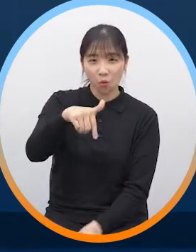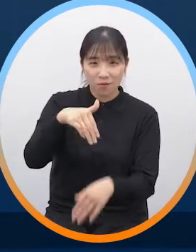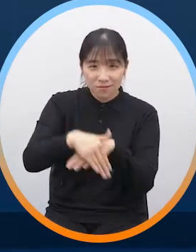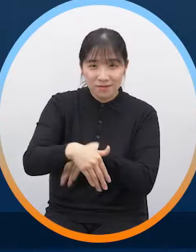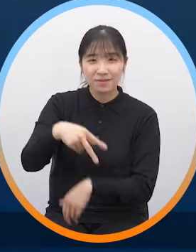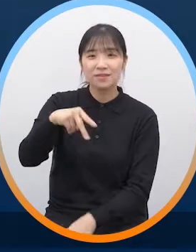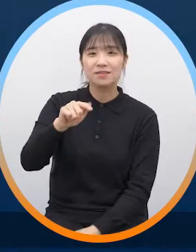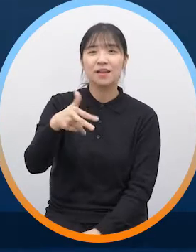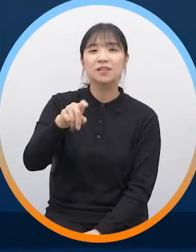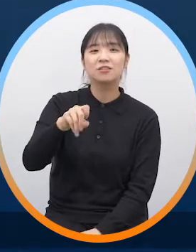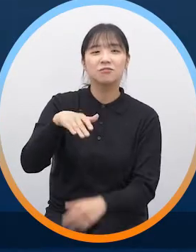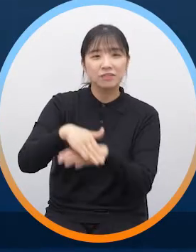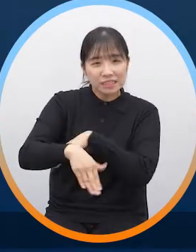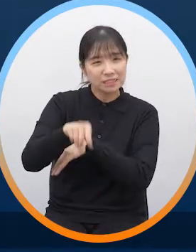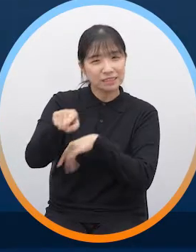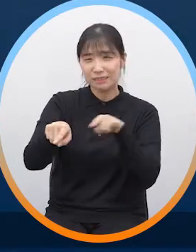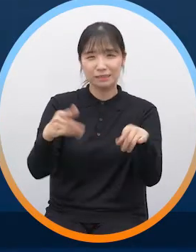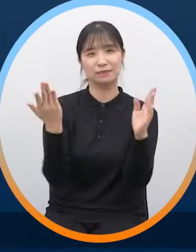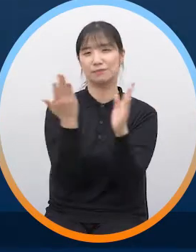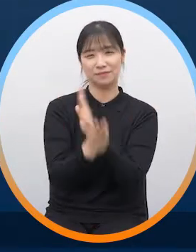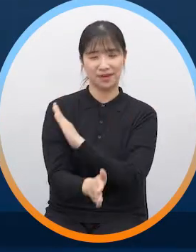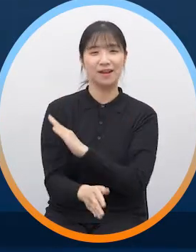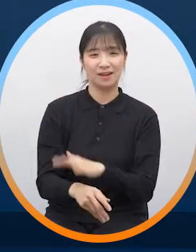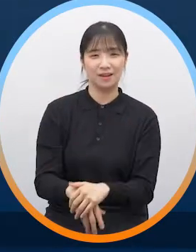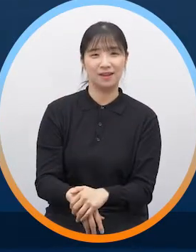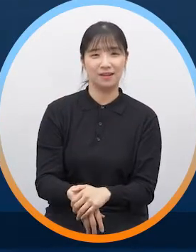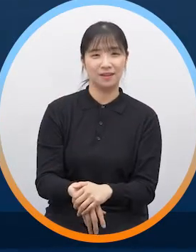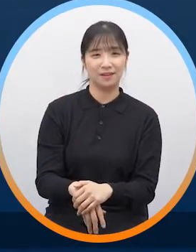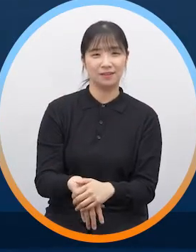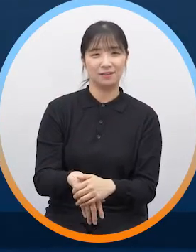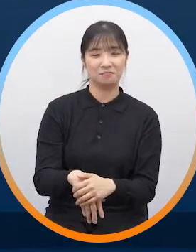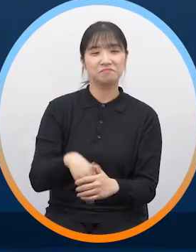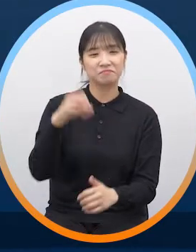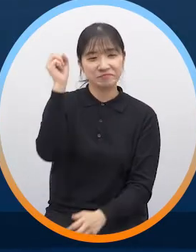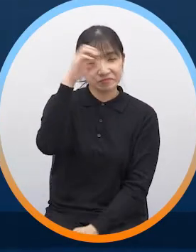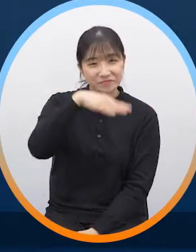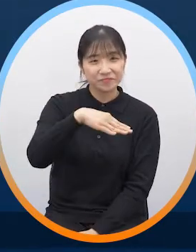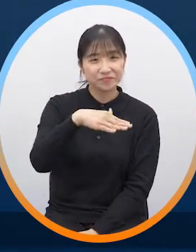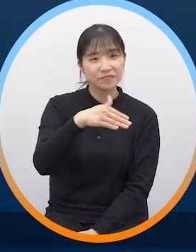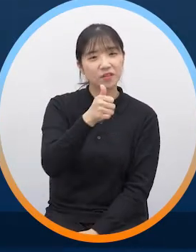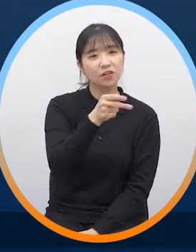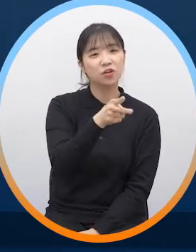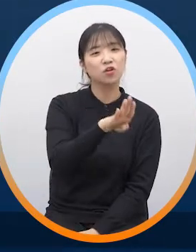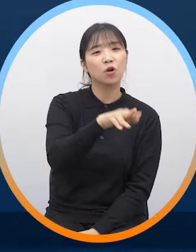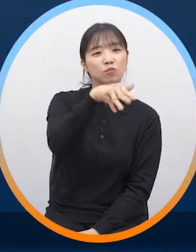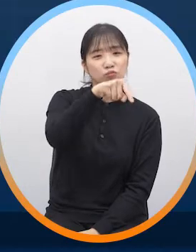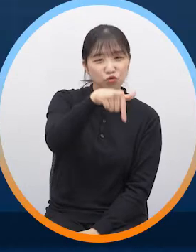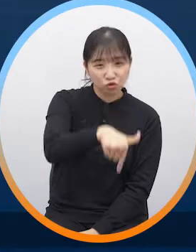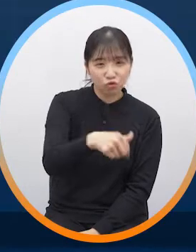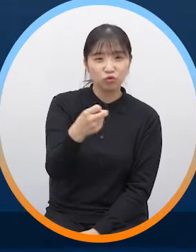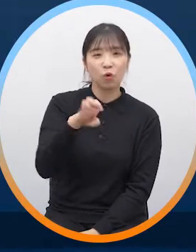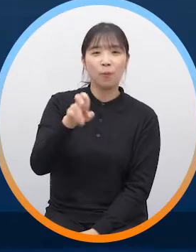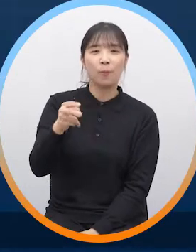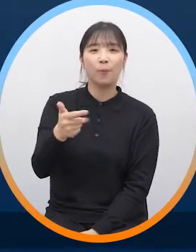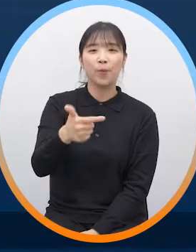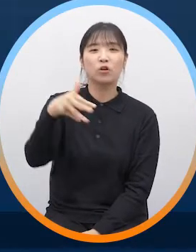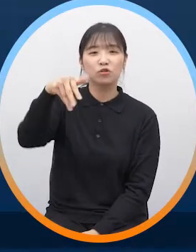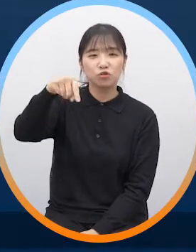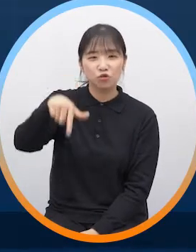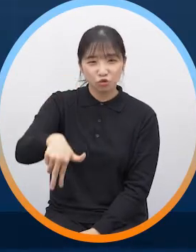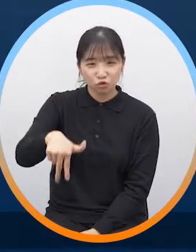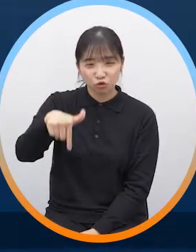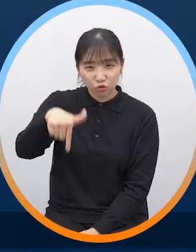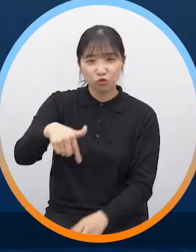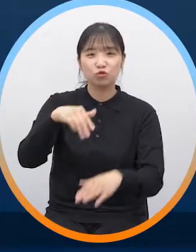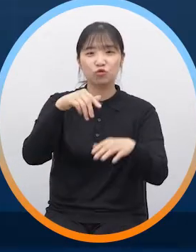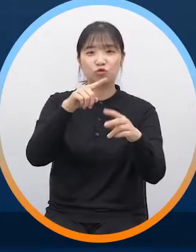포곡식이나 산정식이나 이런 거에 해당이 안 되고요. 단지 협축식과 편축식 이 중에 두